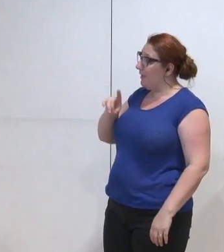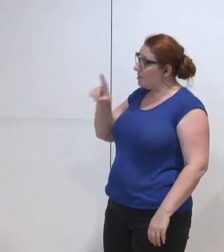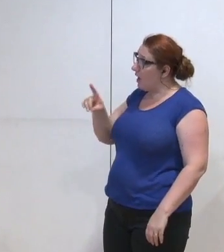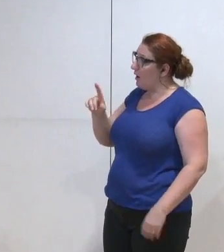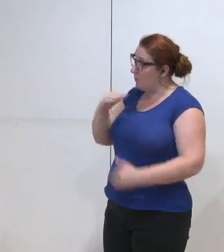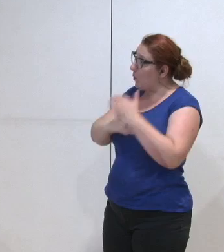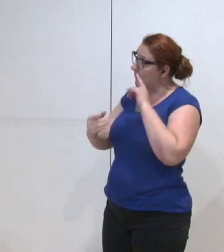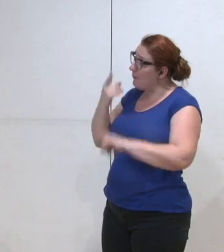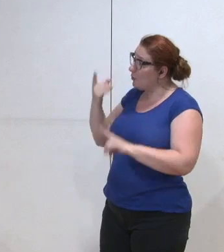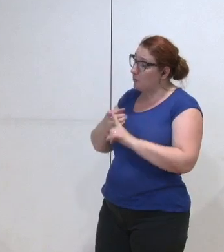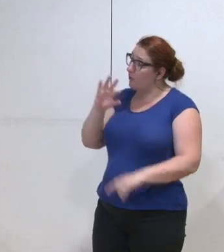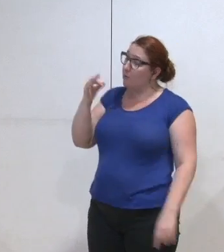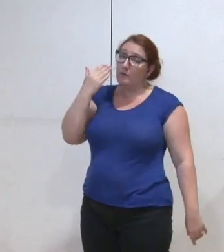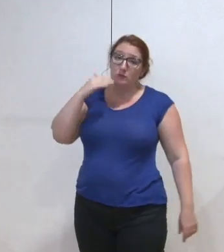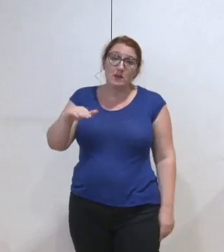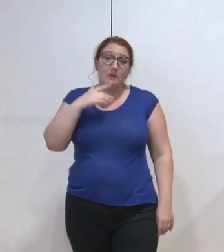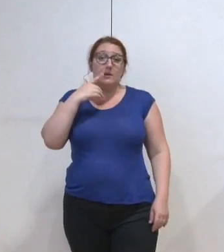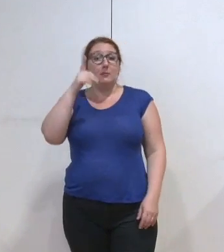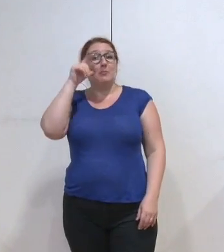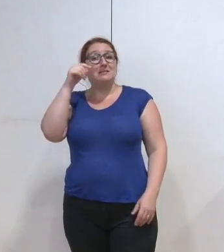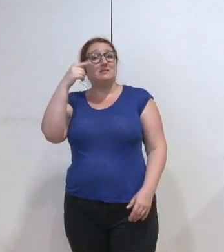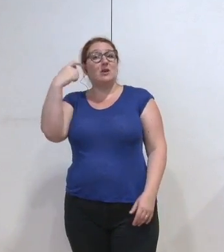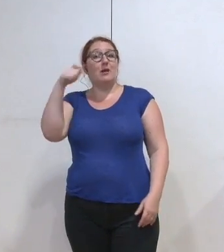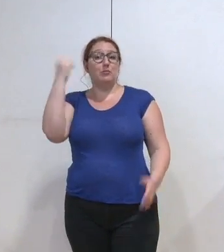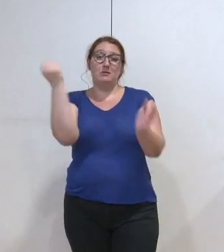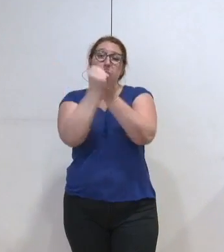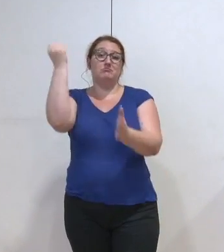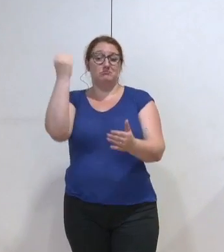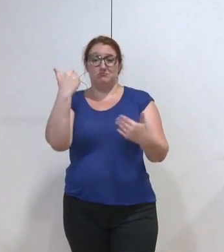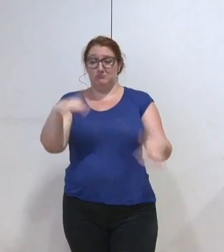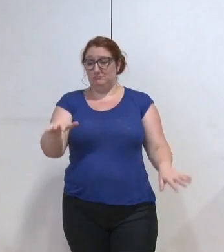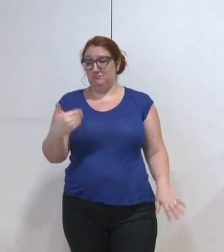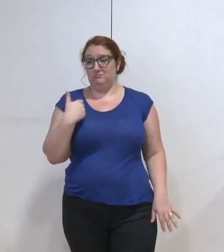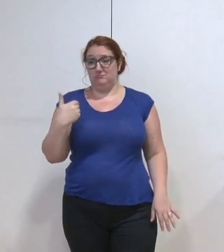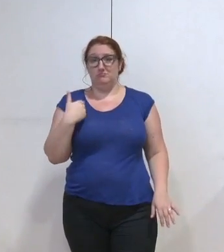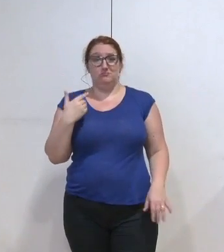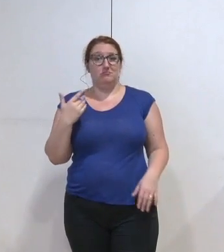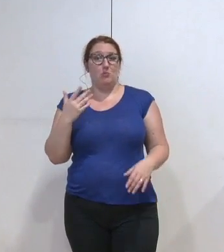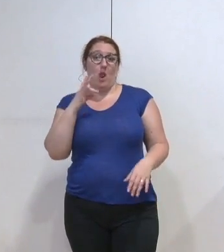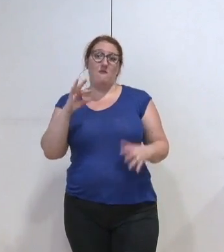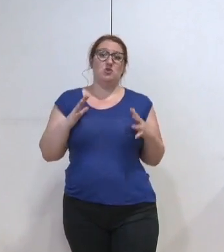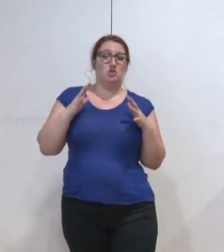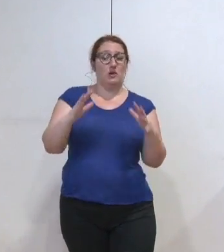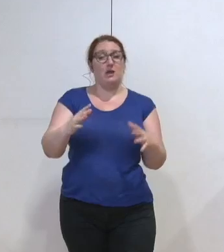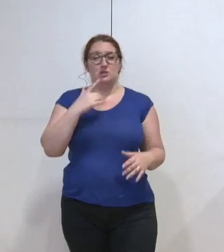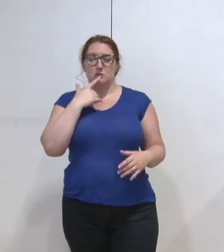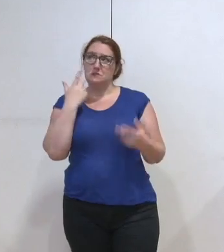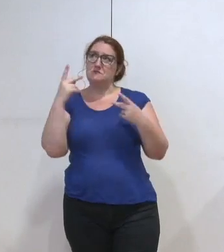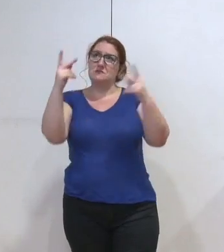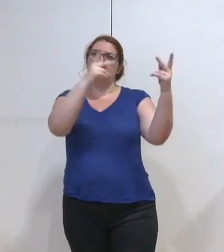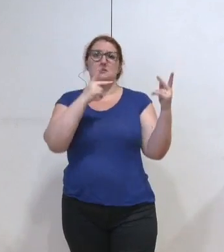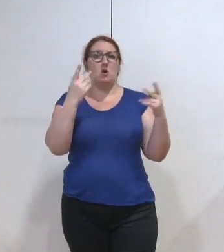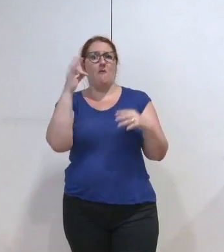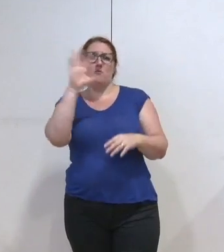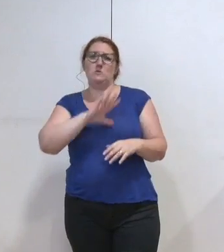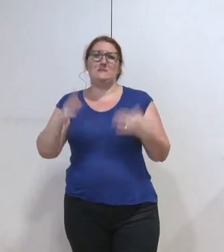bambins il vient d'être labéisé par le Président de la République au titre de la France s'engage il est repris aujourd'hui par une dizaine de grandes villes en France il permet à plus de 15000